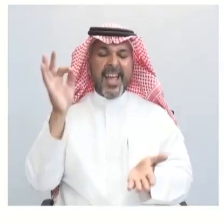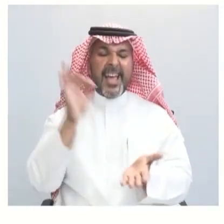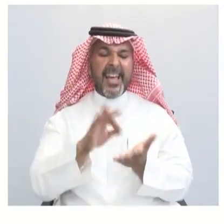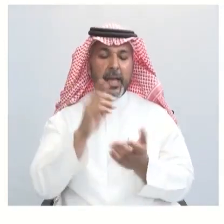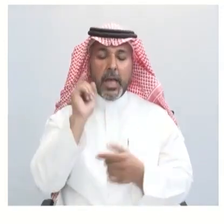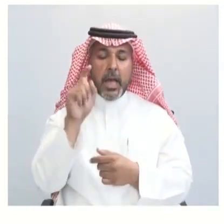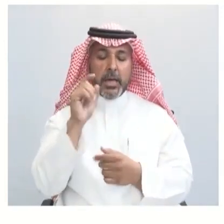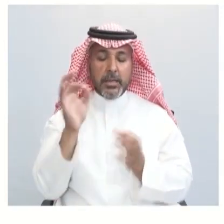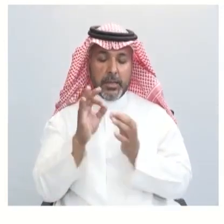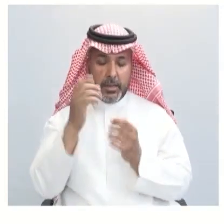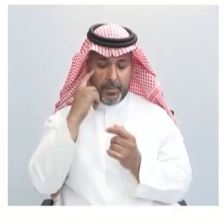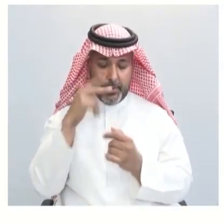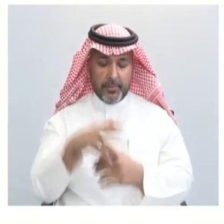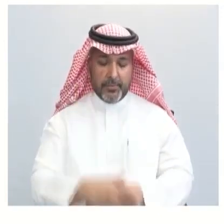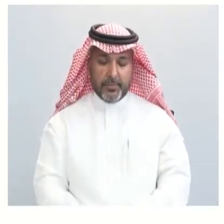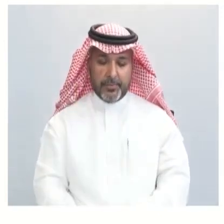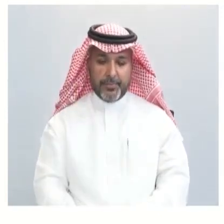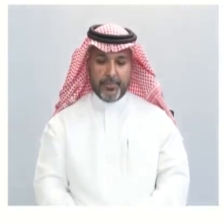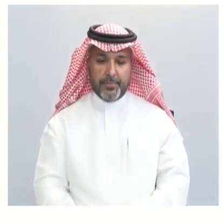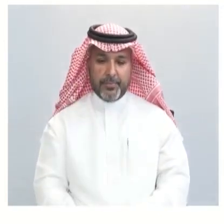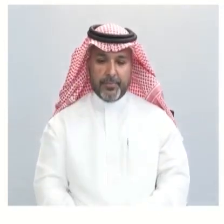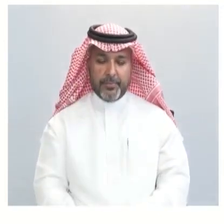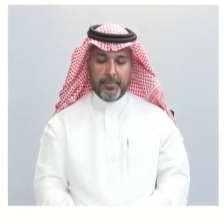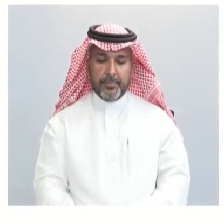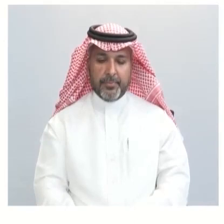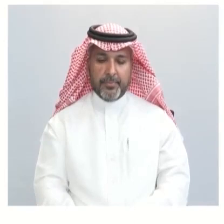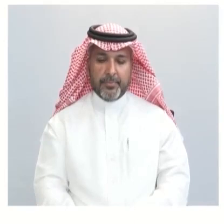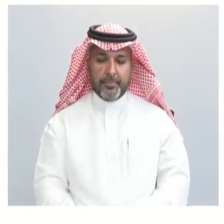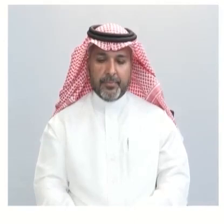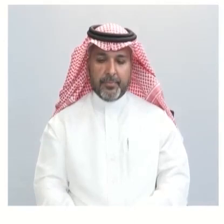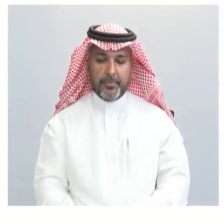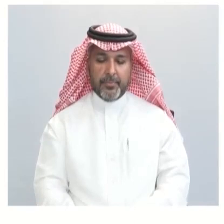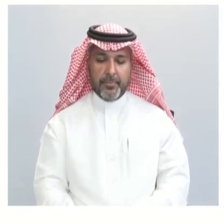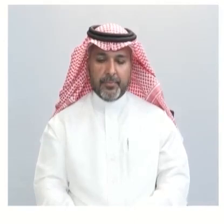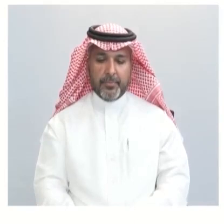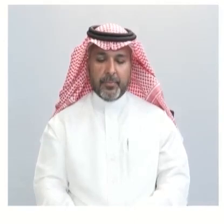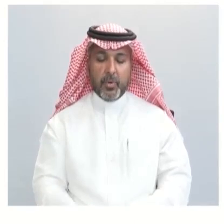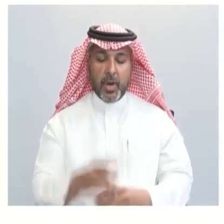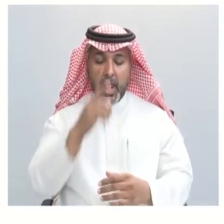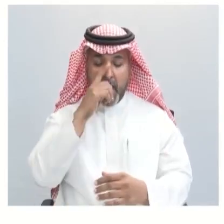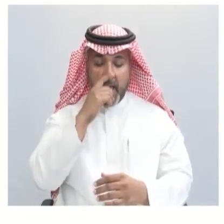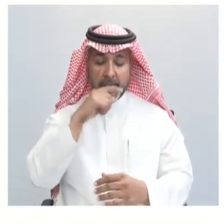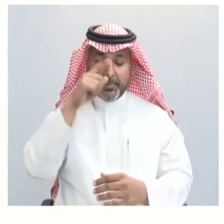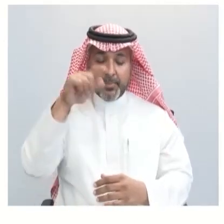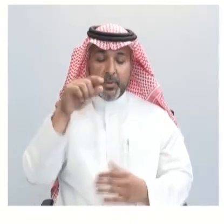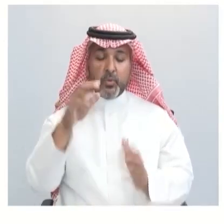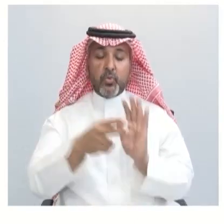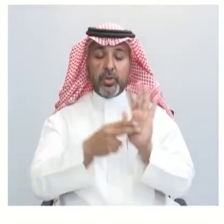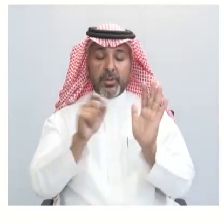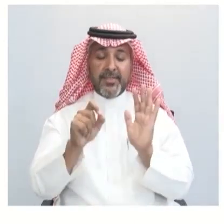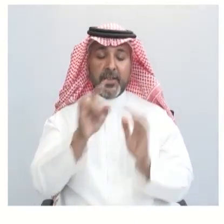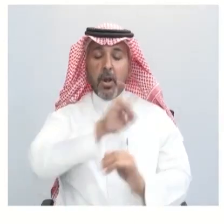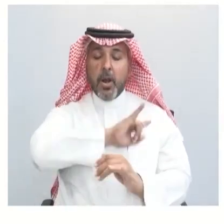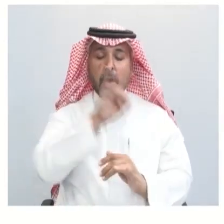اللي نفرضها تكون لاكس هنا عندنا طبعا دبليو لا تساوي صفر واصلا المساحه